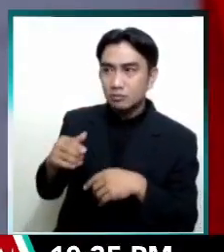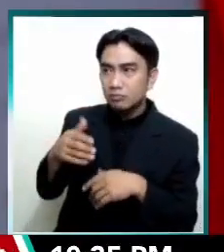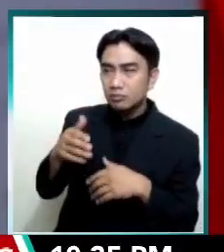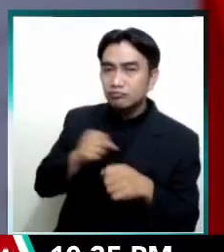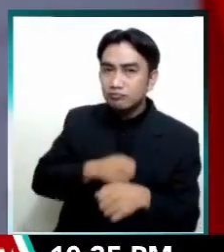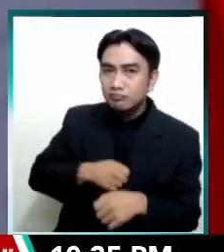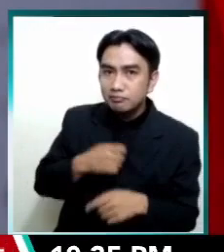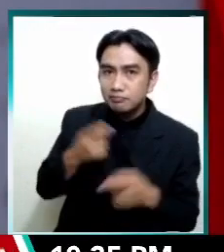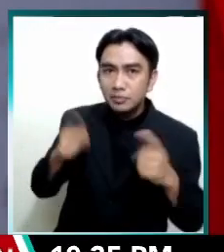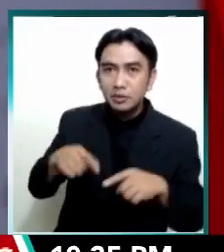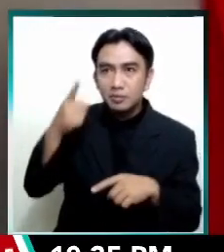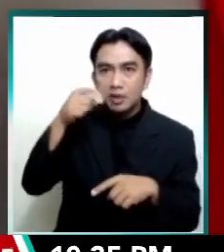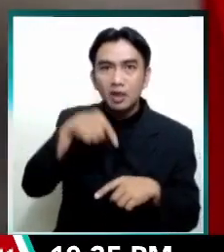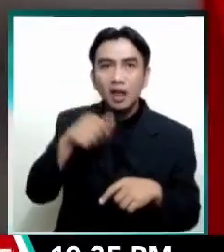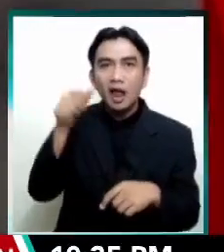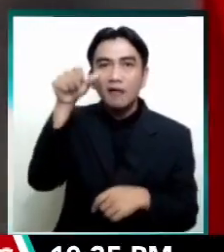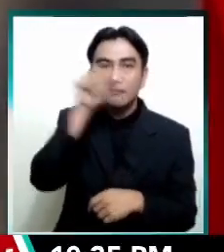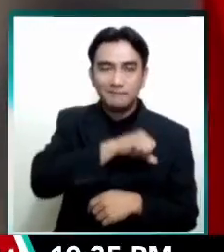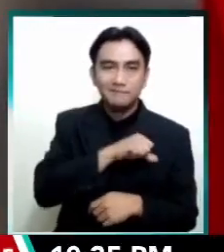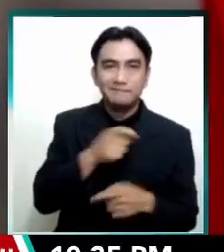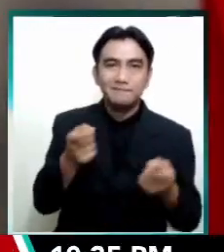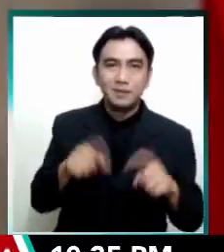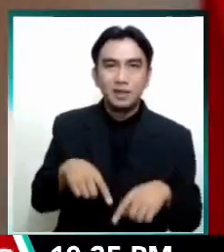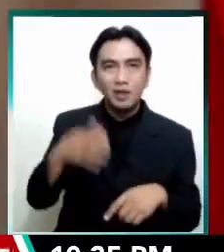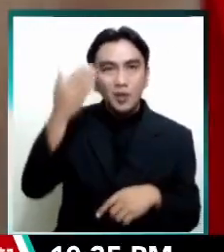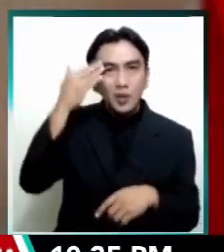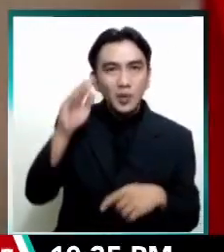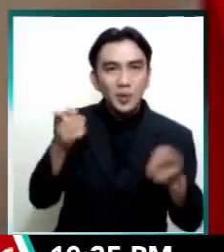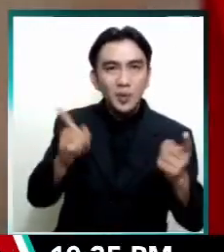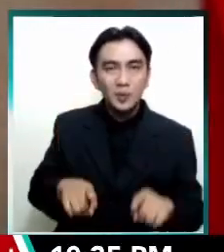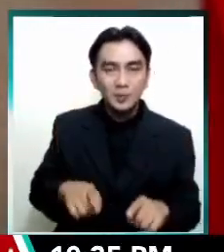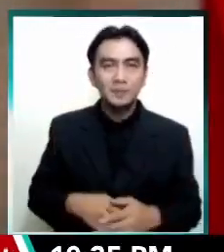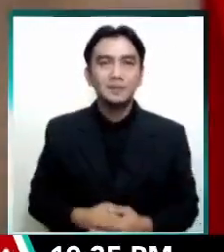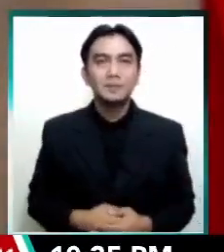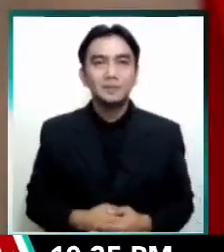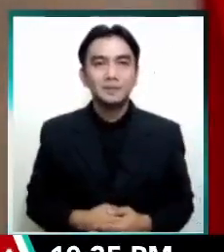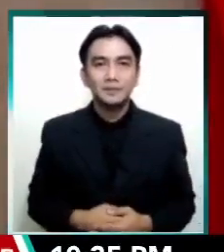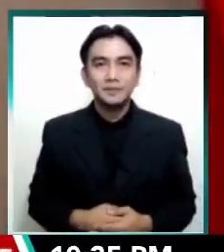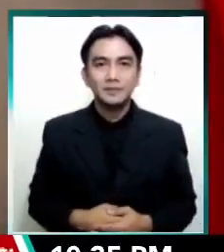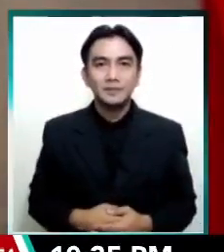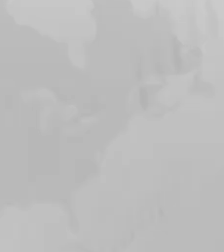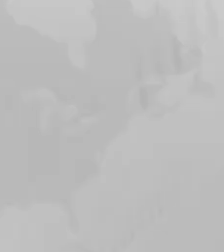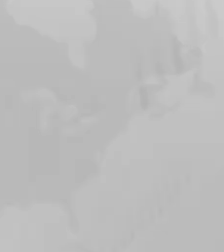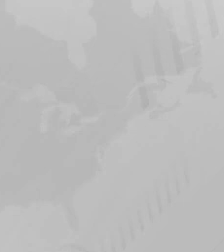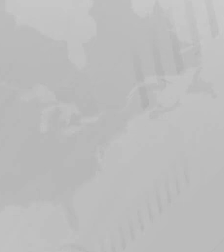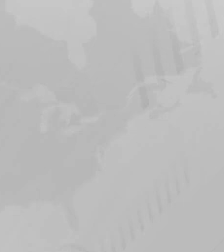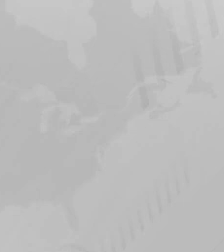kalasingan. Emil Sumangil, nagbabalita para sa GMA Integrated News.